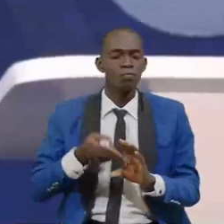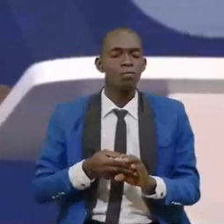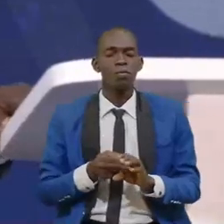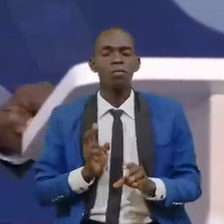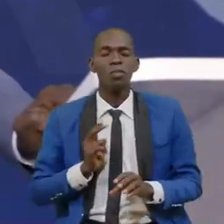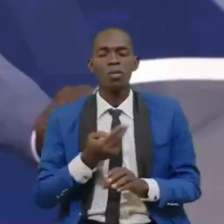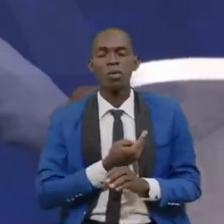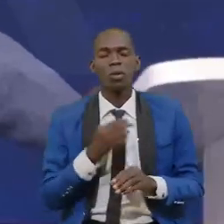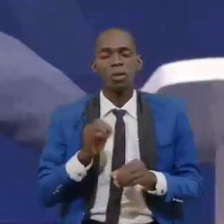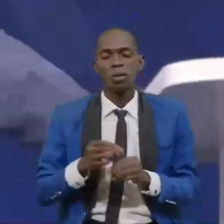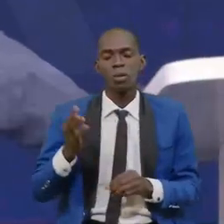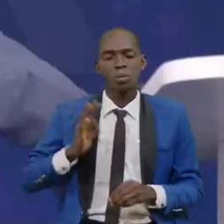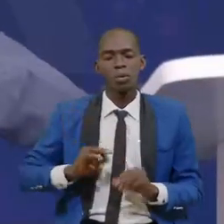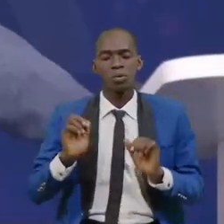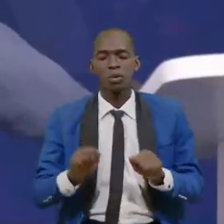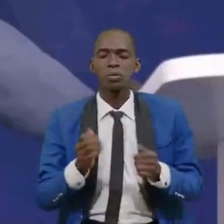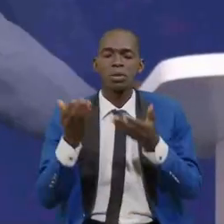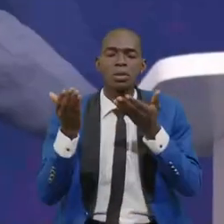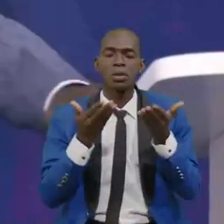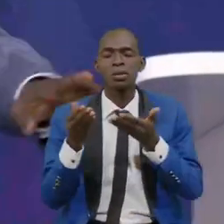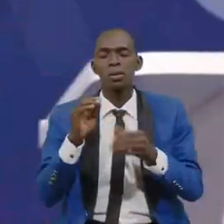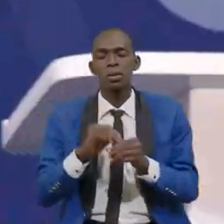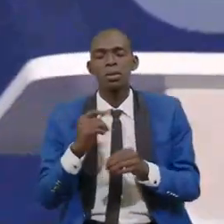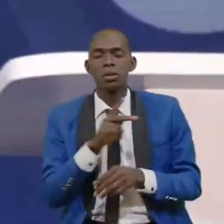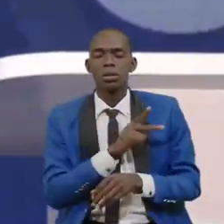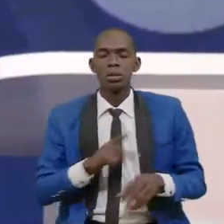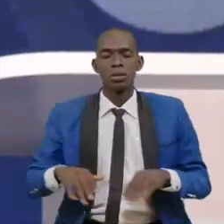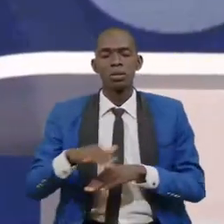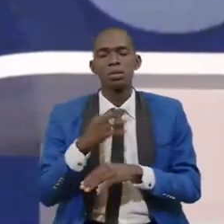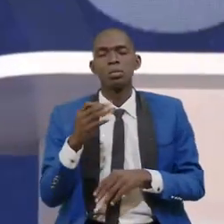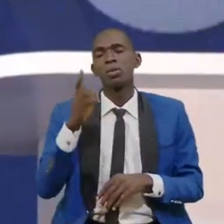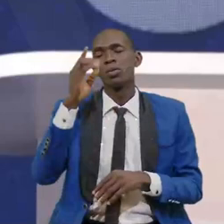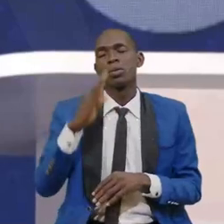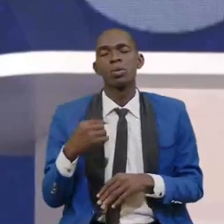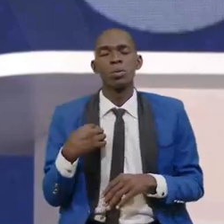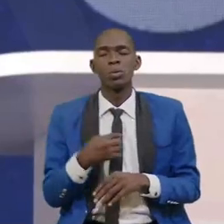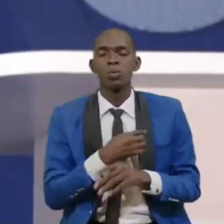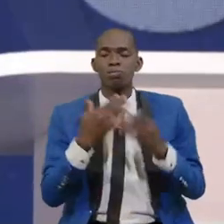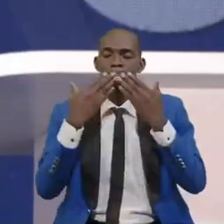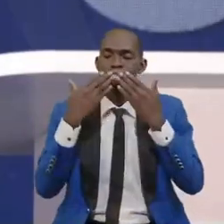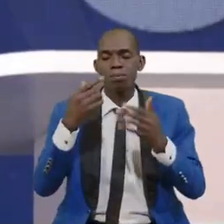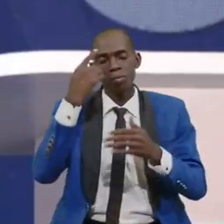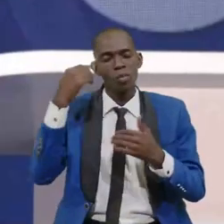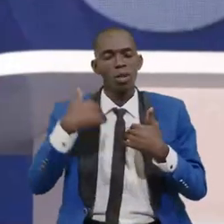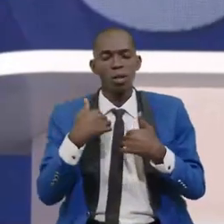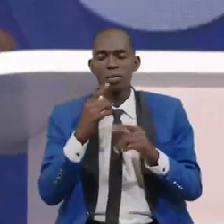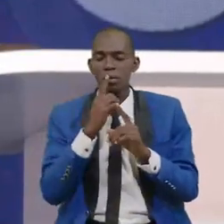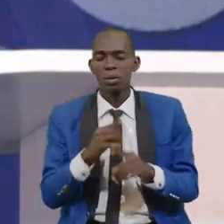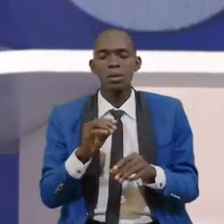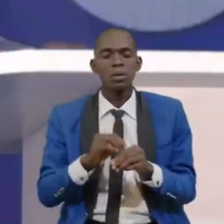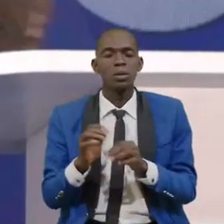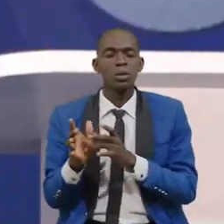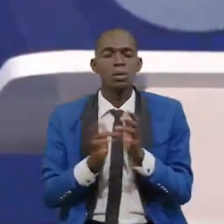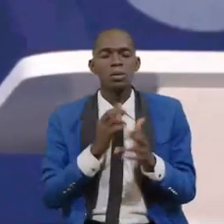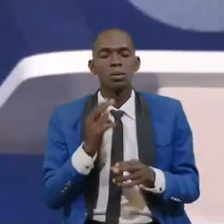engage-nous, Seigneur, pour un service profitable dans le royaume de Dieu. Nous te remercions pour l'exaucement. Au nom